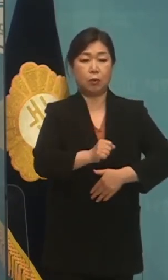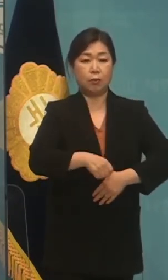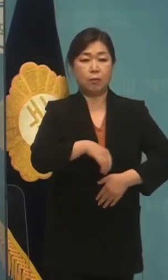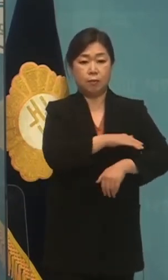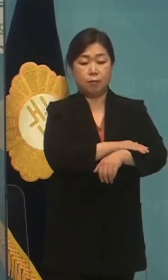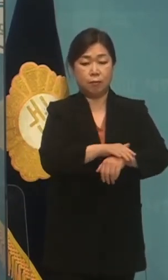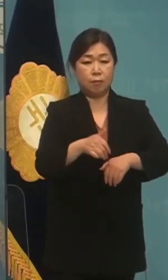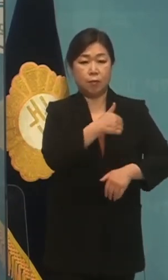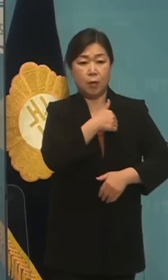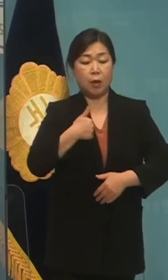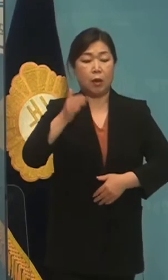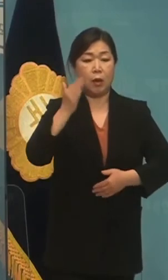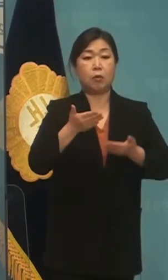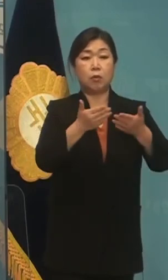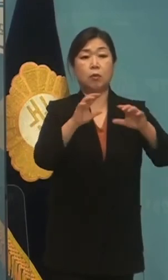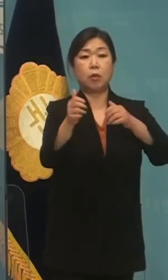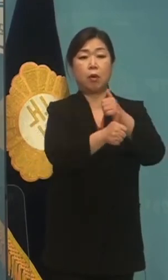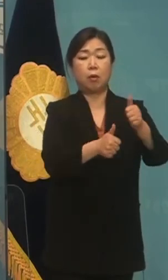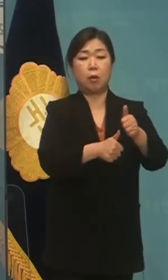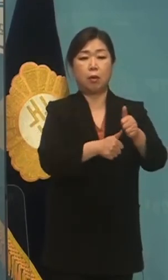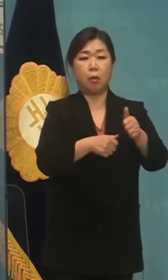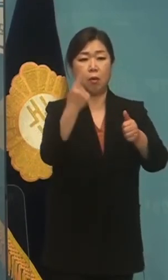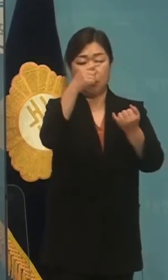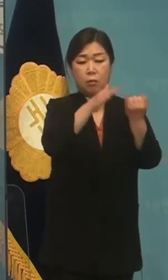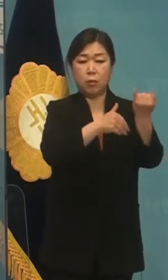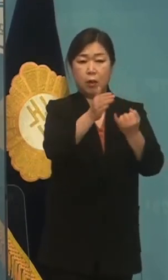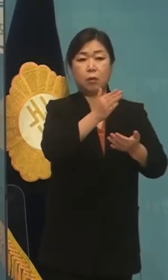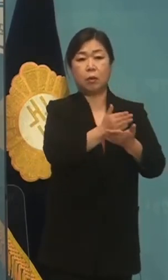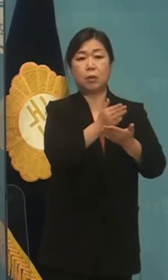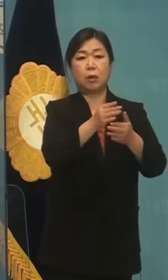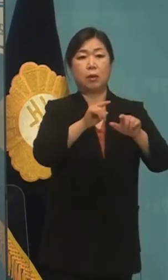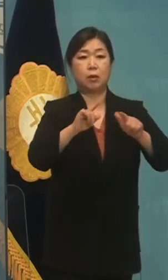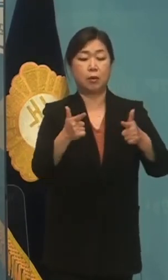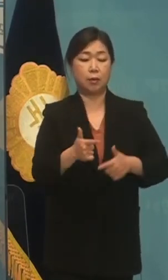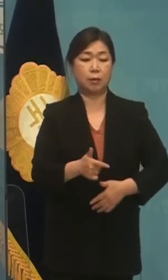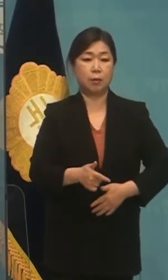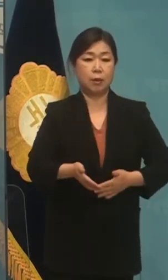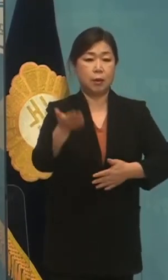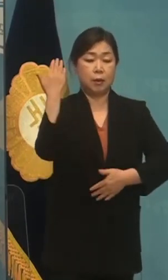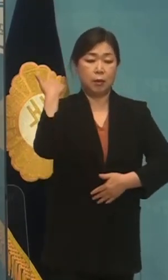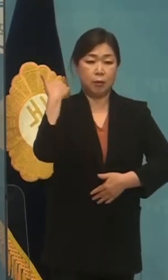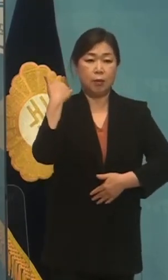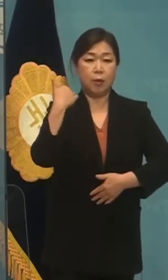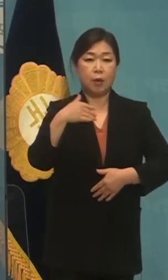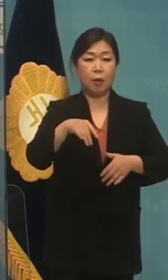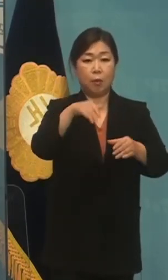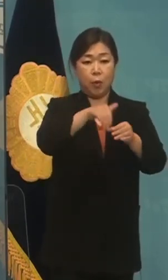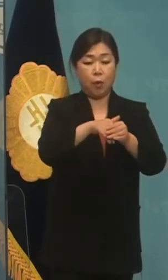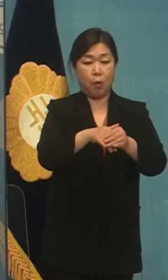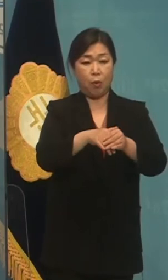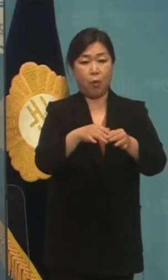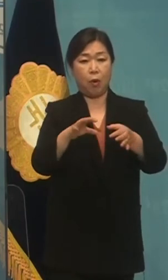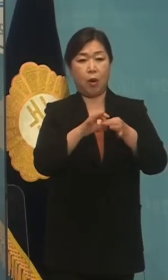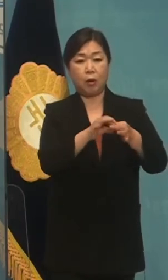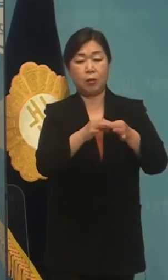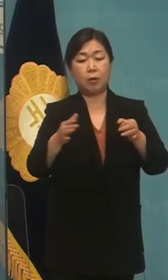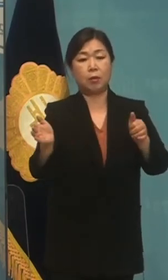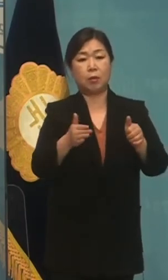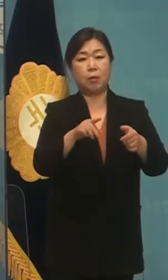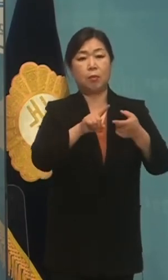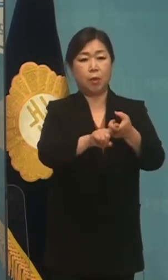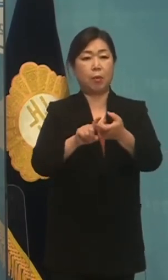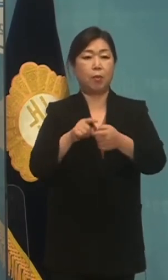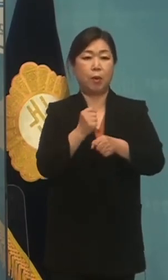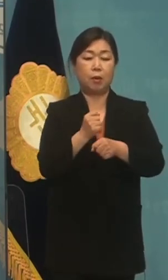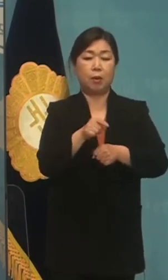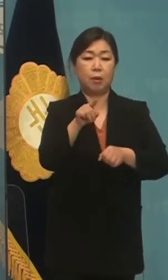도심발언하는 국회의원을 깎아내릴 것이 아니라 철진한 토건개발 공약으로 표본하는 자신을 되돌아볼